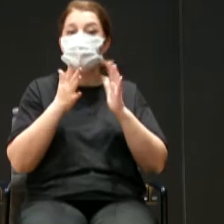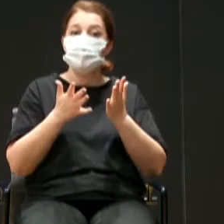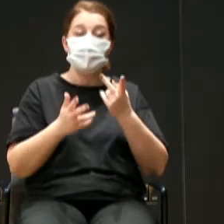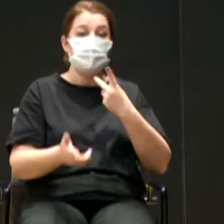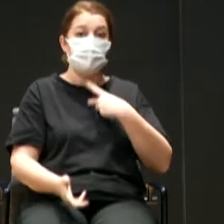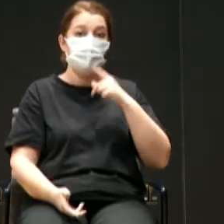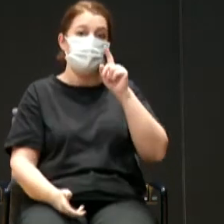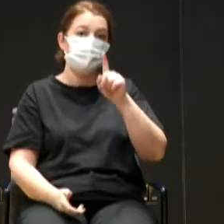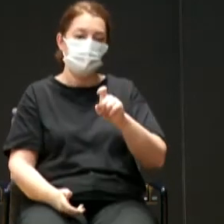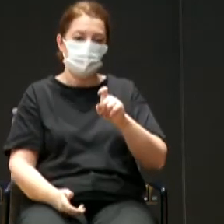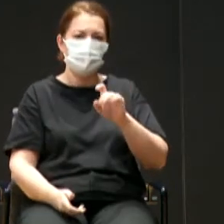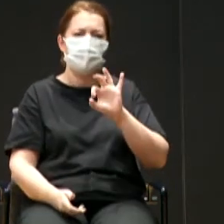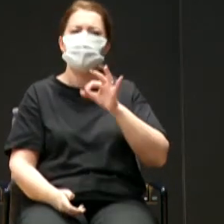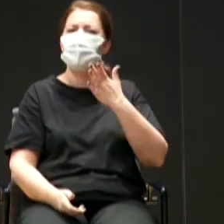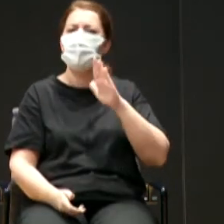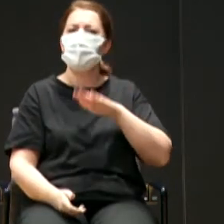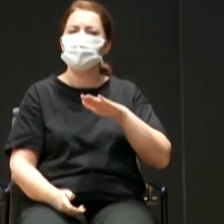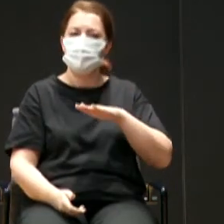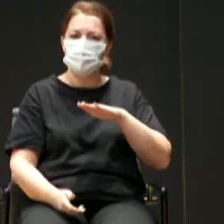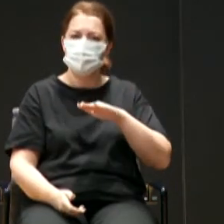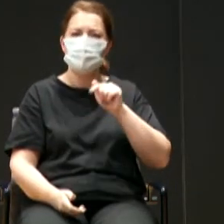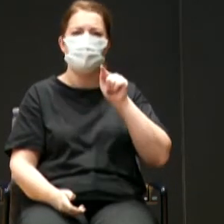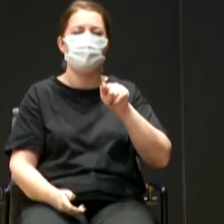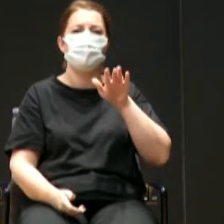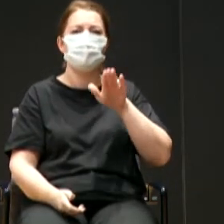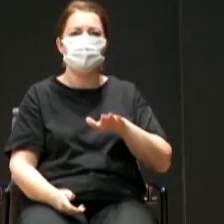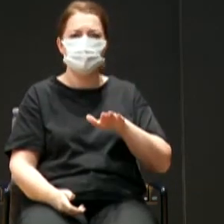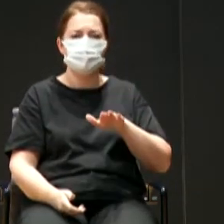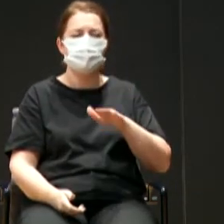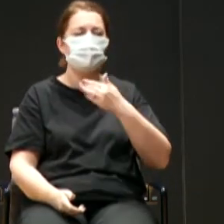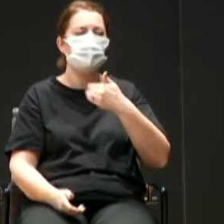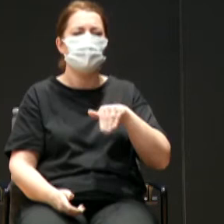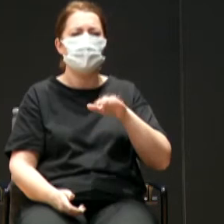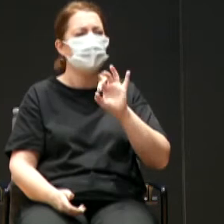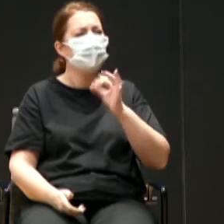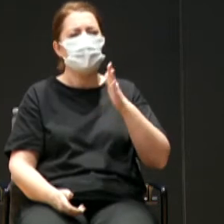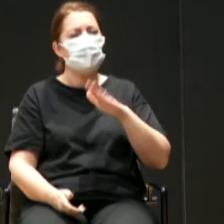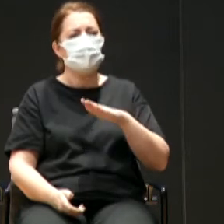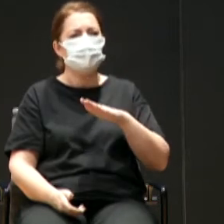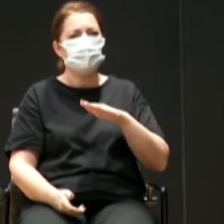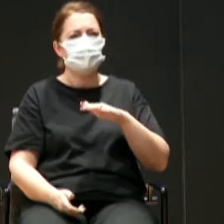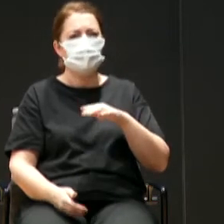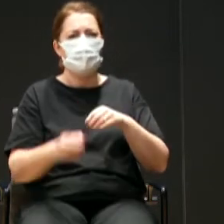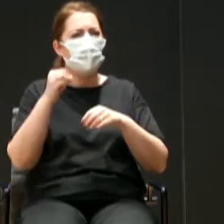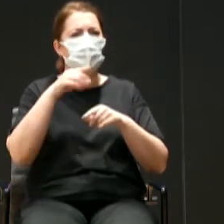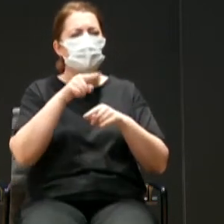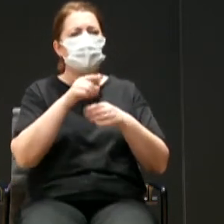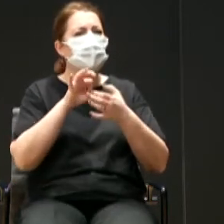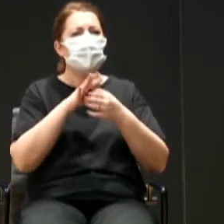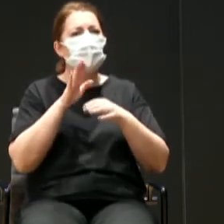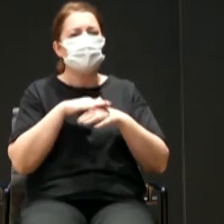soruyorum Sayın Başkan, ne yapacaktı da bu durduruldu, engellediniz falan, ne yapacaktı buraya, AK Parti buraya ne